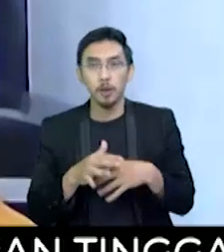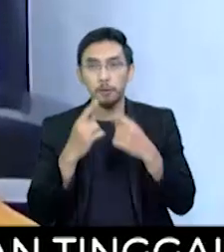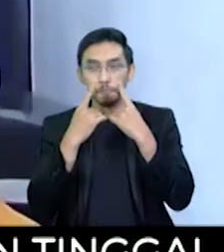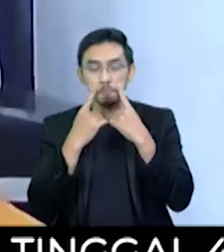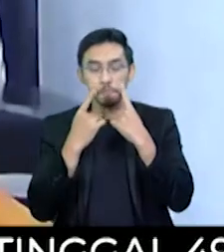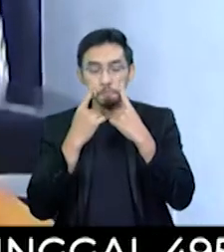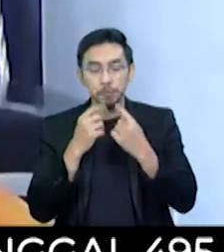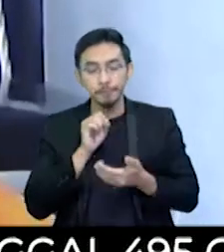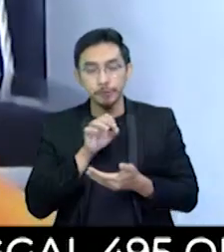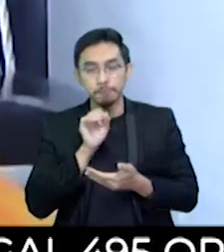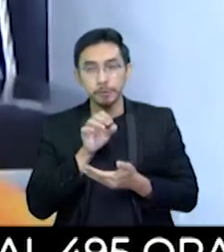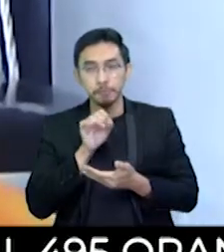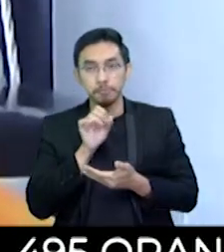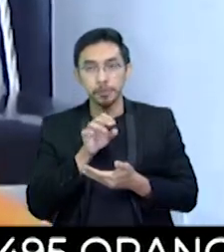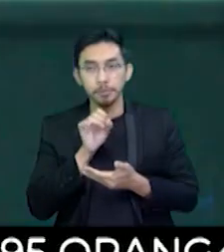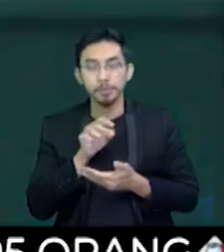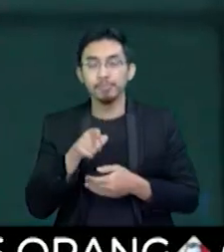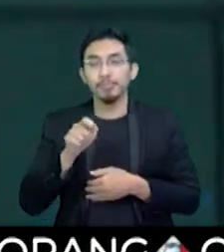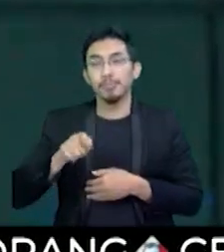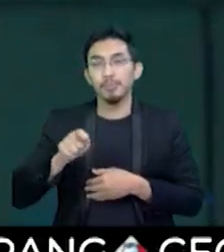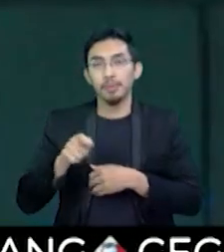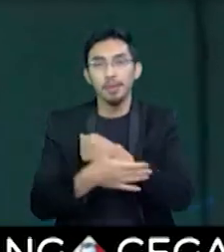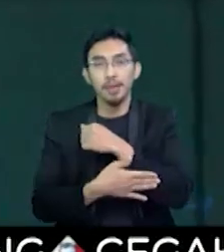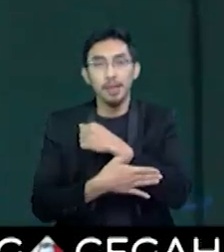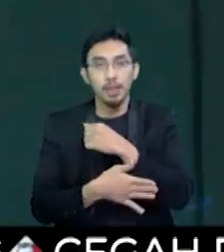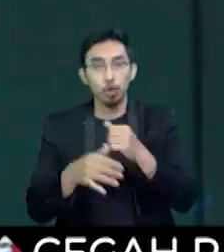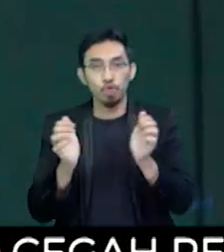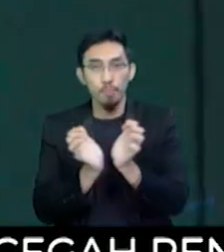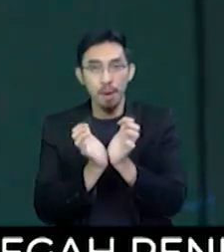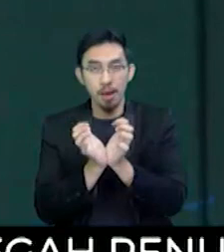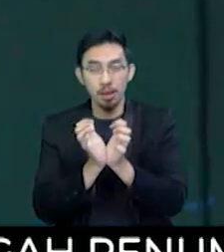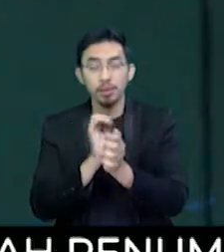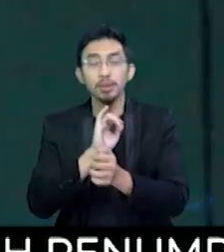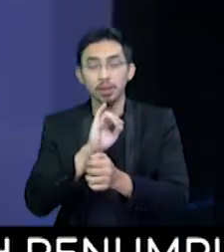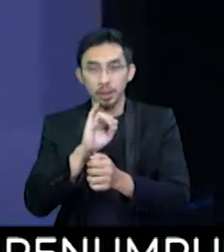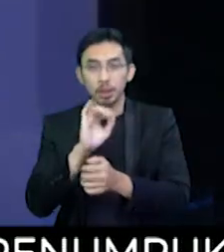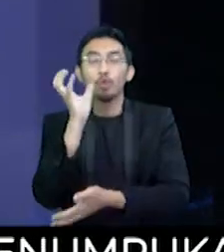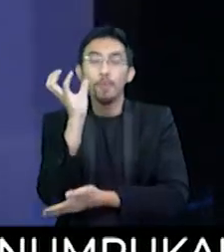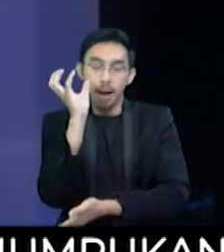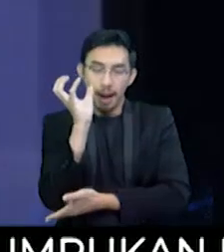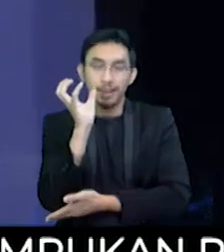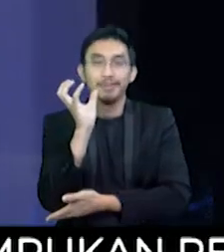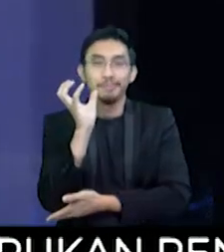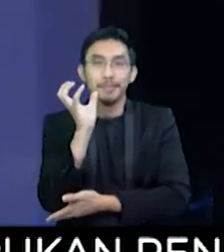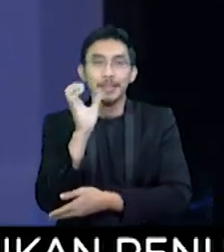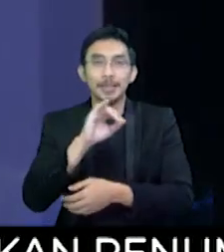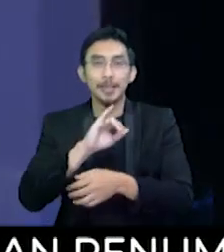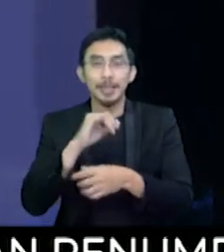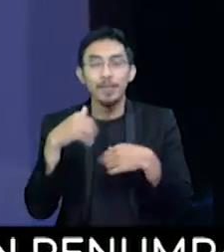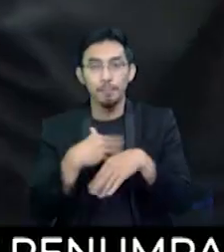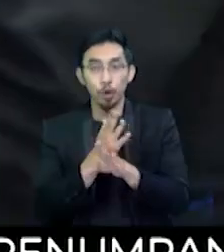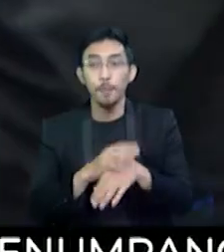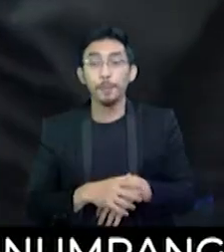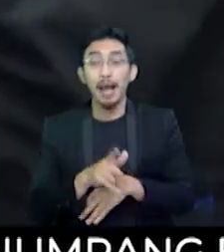Negeri Jombang, Jawa Timur, Senin kemarin. Tubagus Jodi memohon agar diberikan keringanan hukuman. Sebelumnya, jaksa